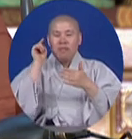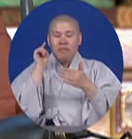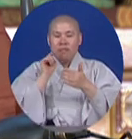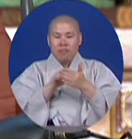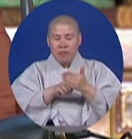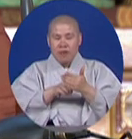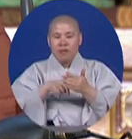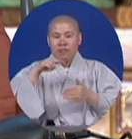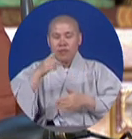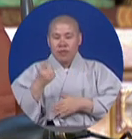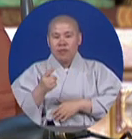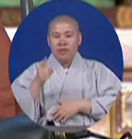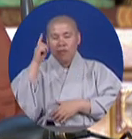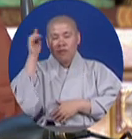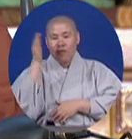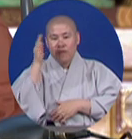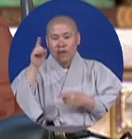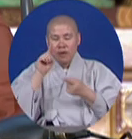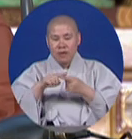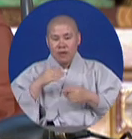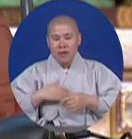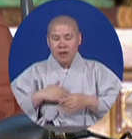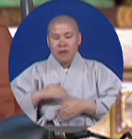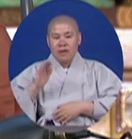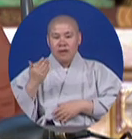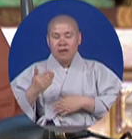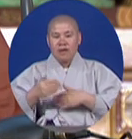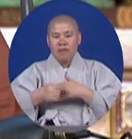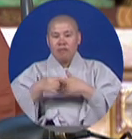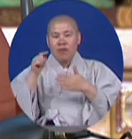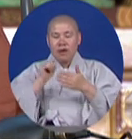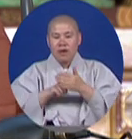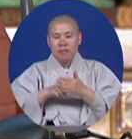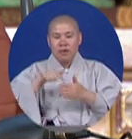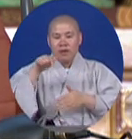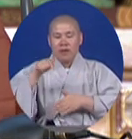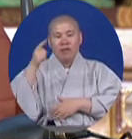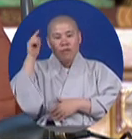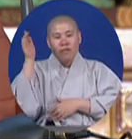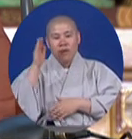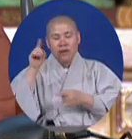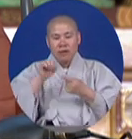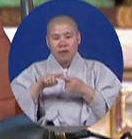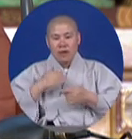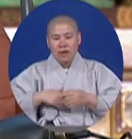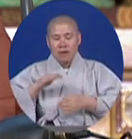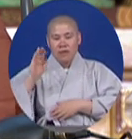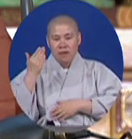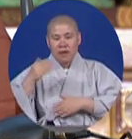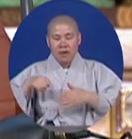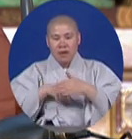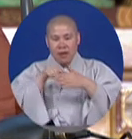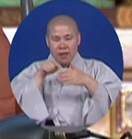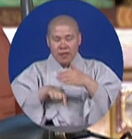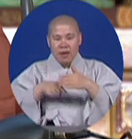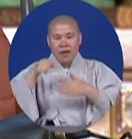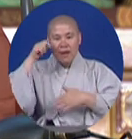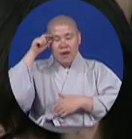알아요. 지심공적이 심이 공적함을 아는 거. 그게 이제 내각입니다. 이게 이제